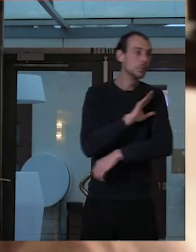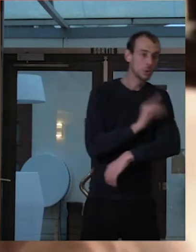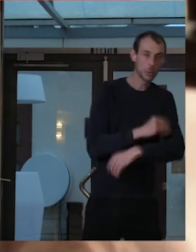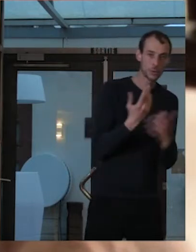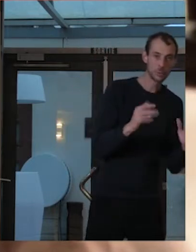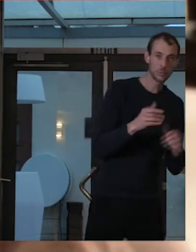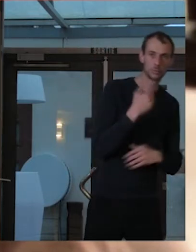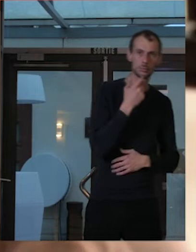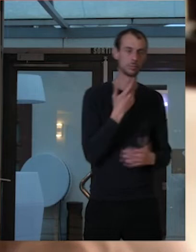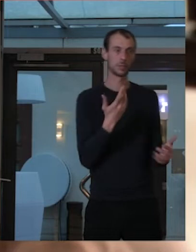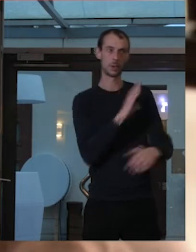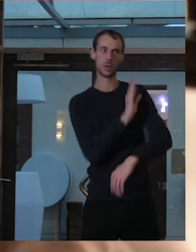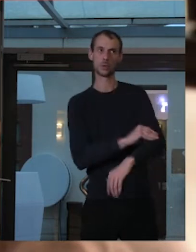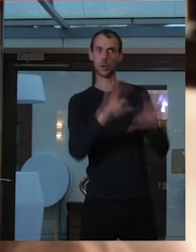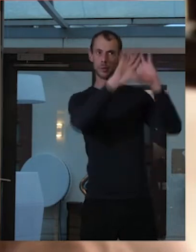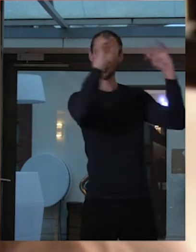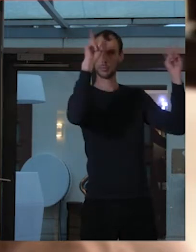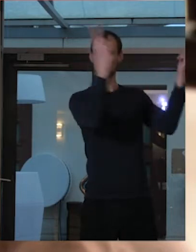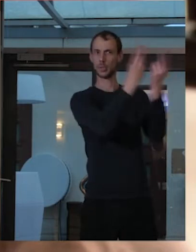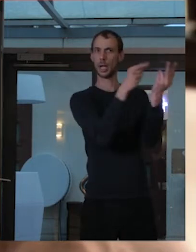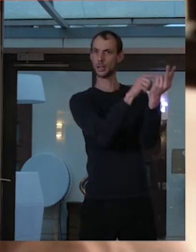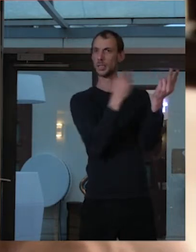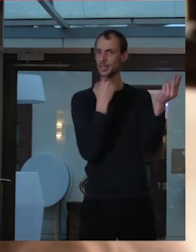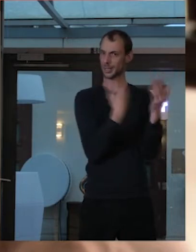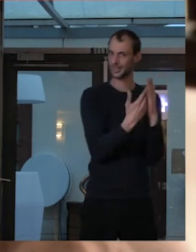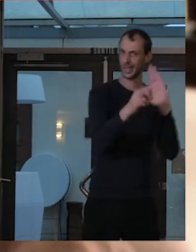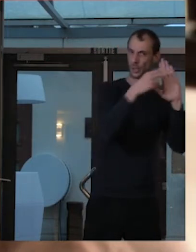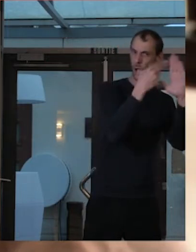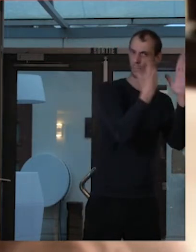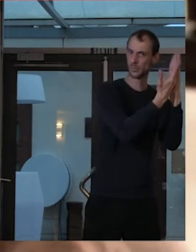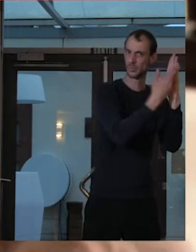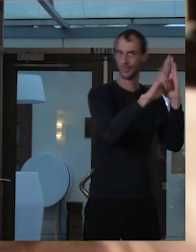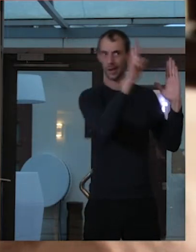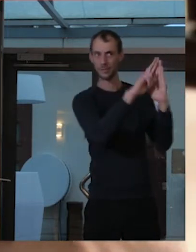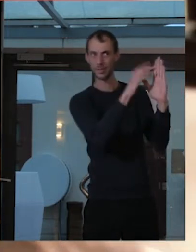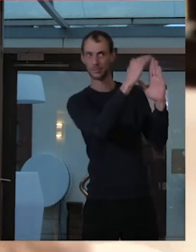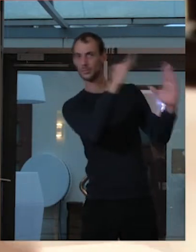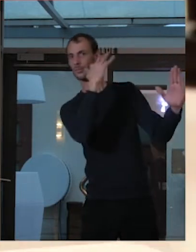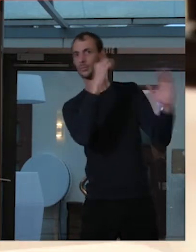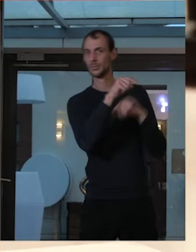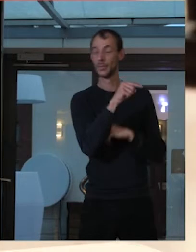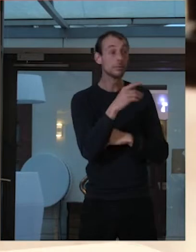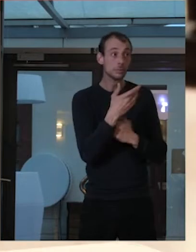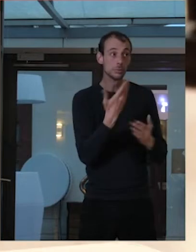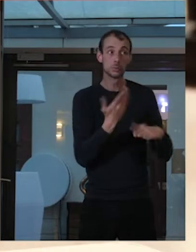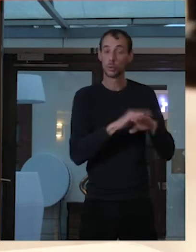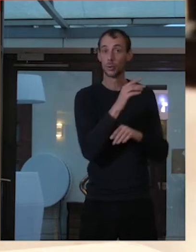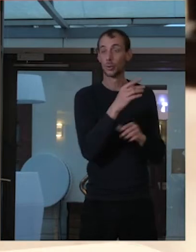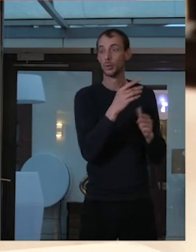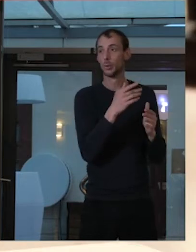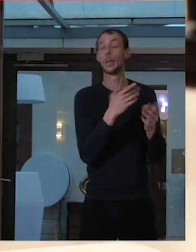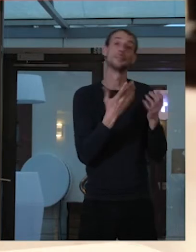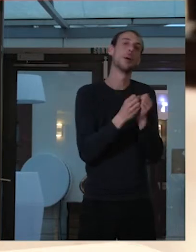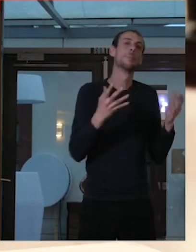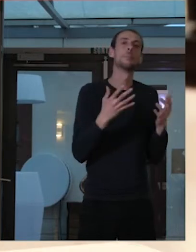dire que le sport tout court est la norme à laquelle on se réfère et qui est aussi à l'origine de toutes ces problématiques, enfin de pas mal de